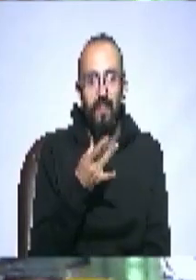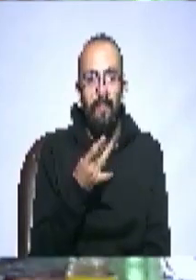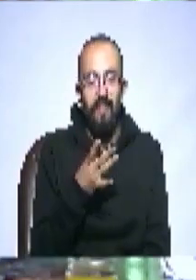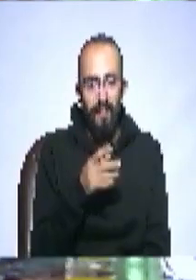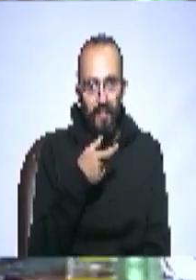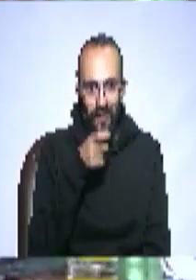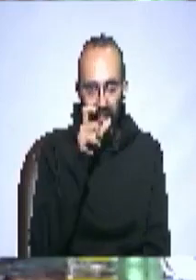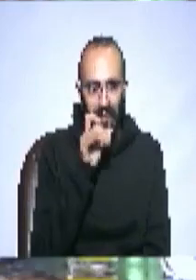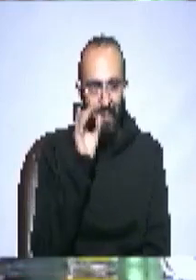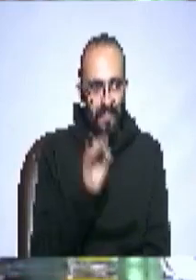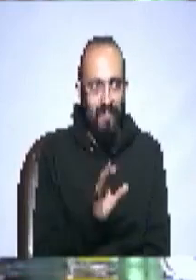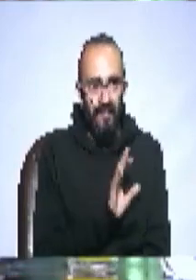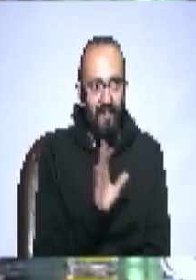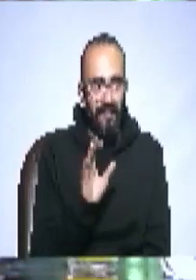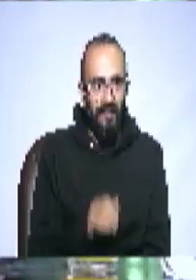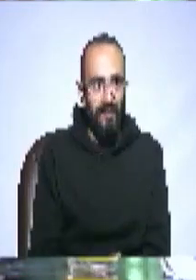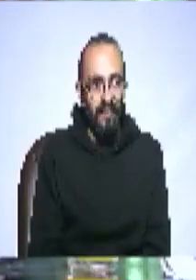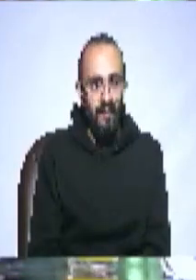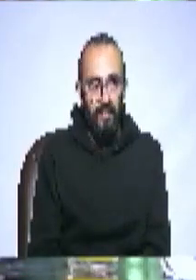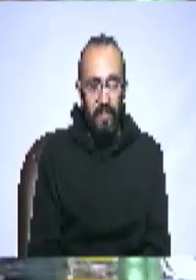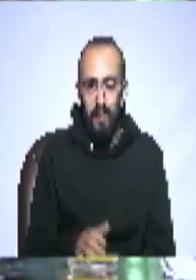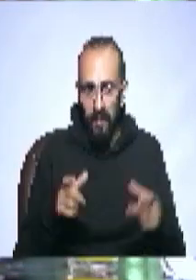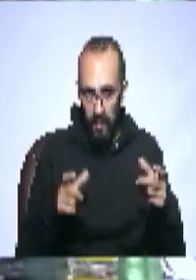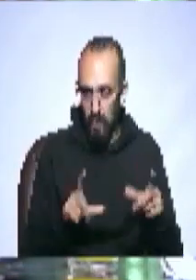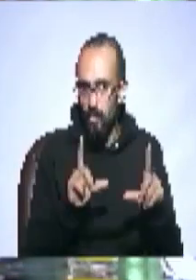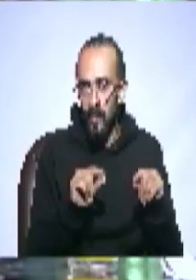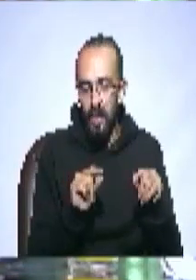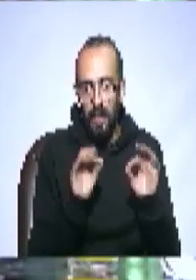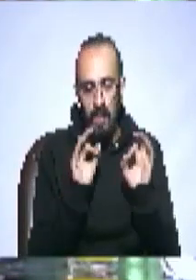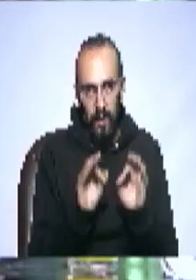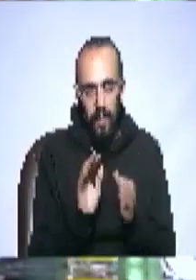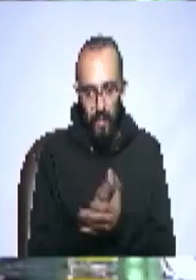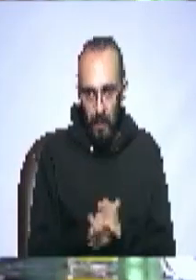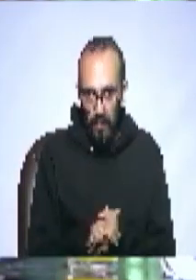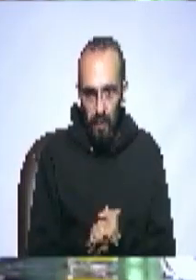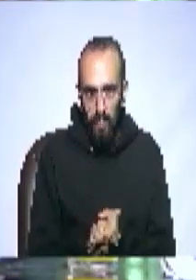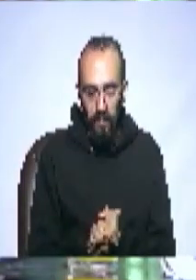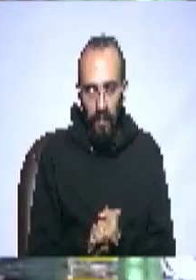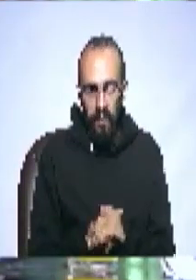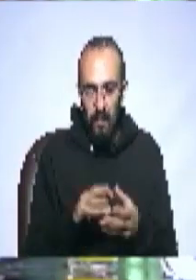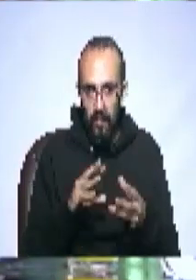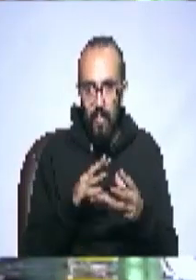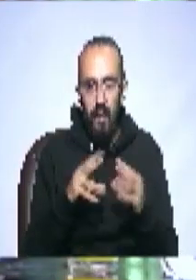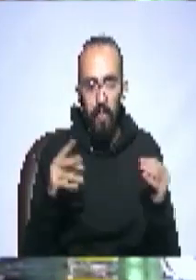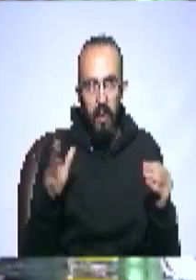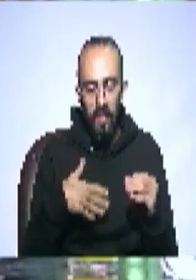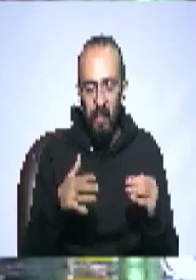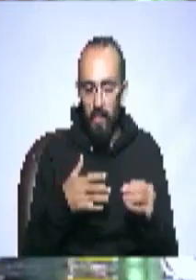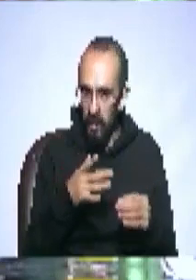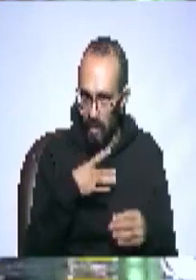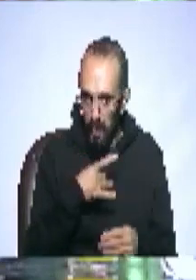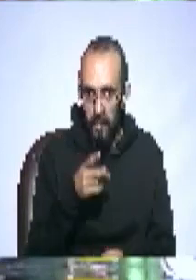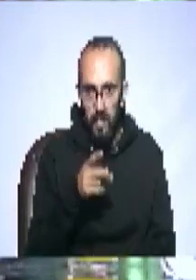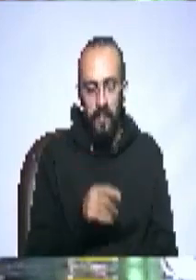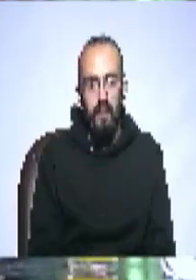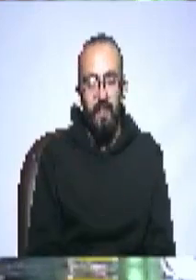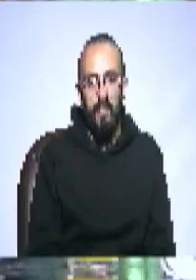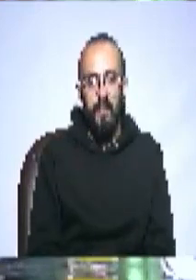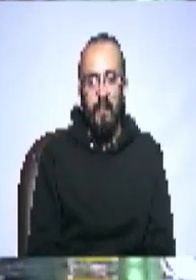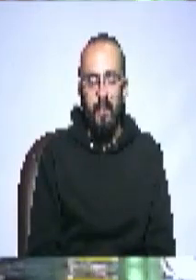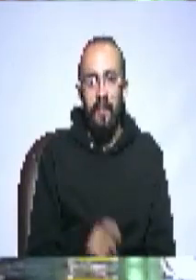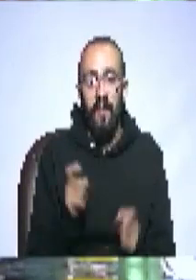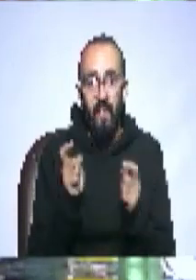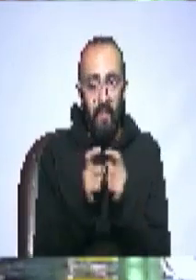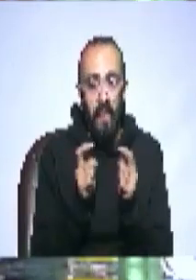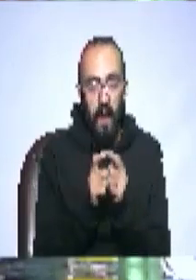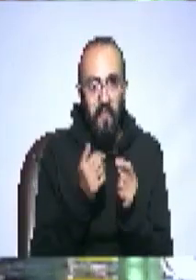البرتقان رائع جدا. صينية مميزة جدا يا جماعة، مختلفة خالص بالبطاطا، جربوها هتعجبكم قوي. بالفراخ